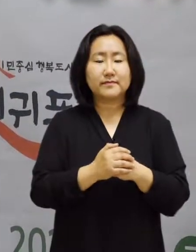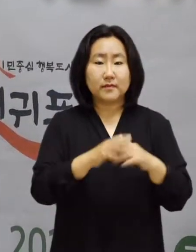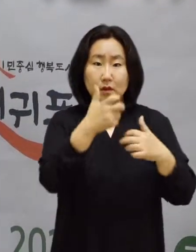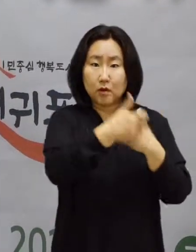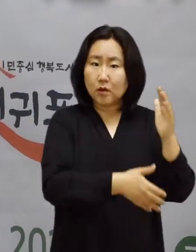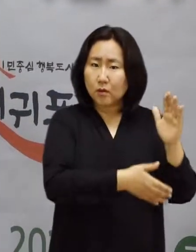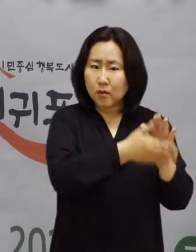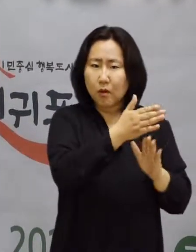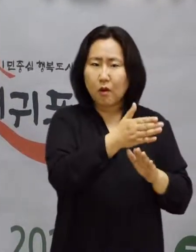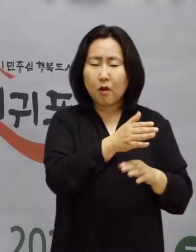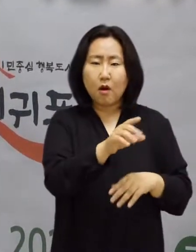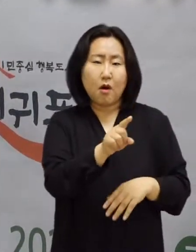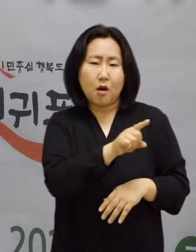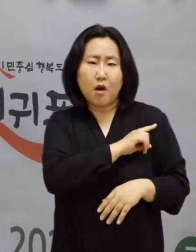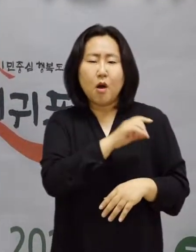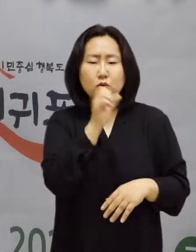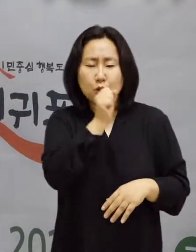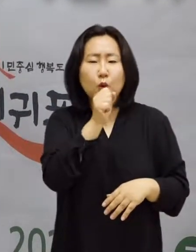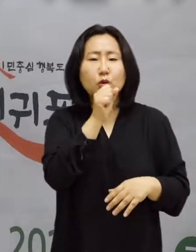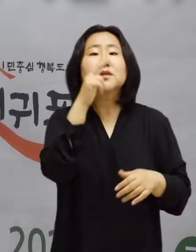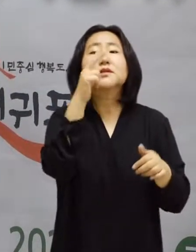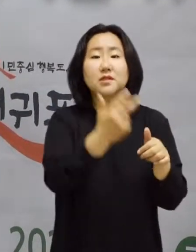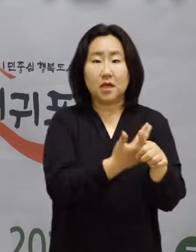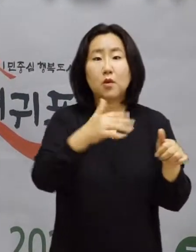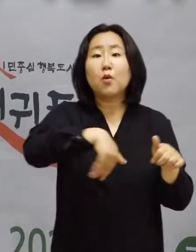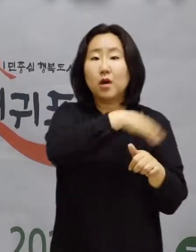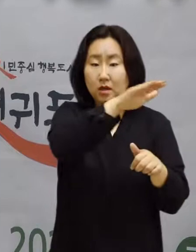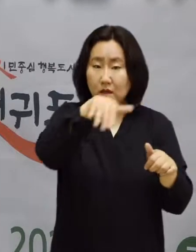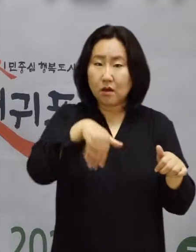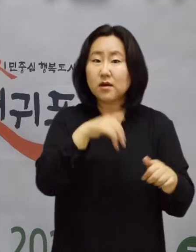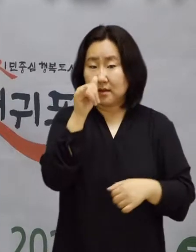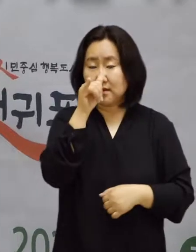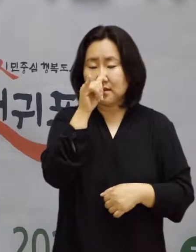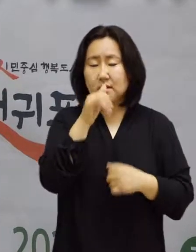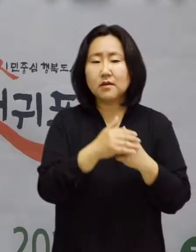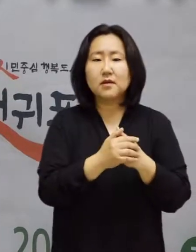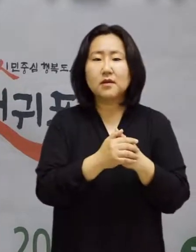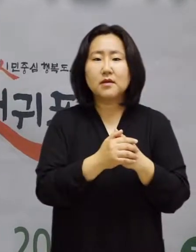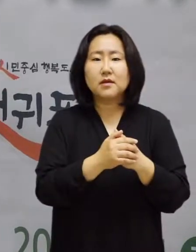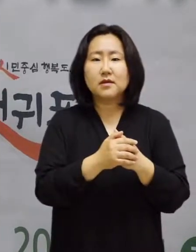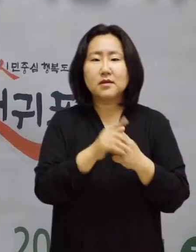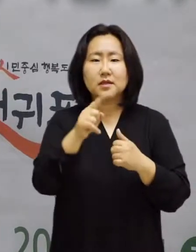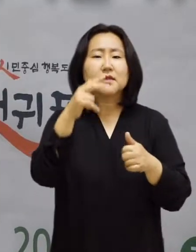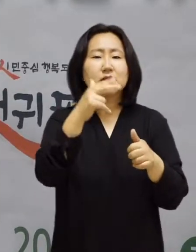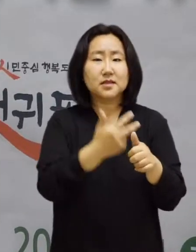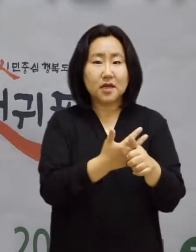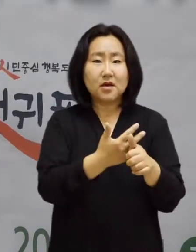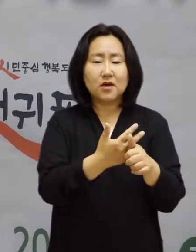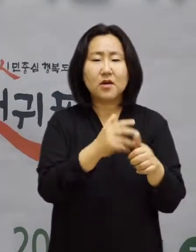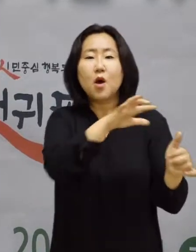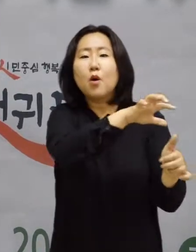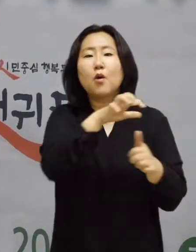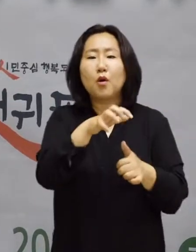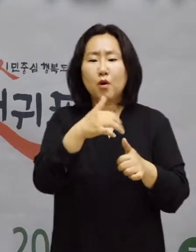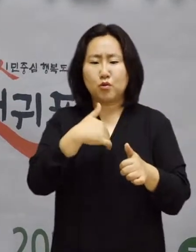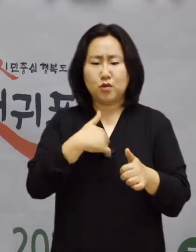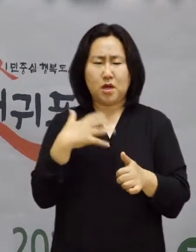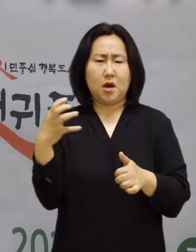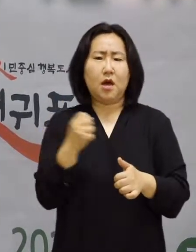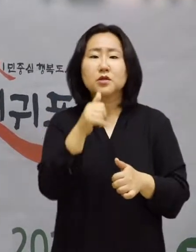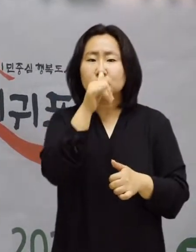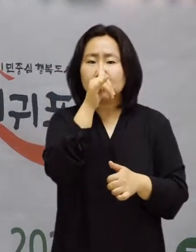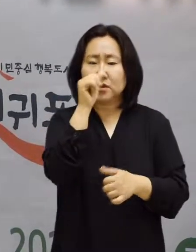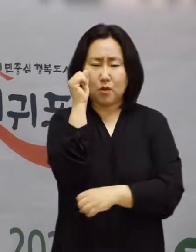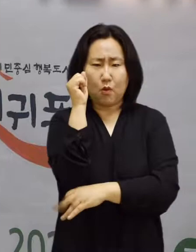서귀포시는 굉장히 자연의 천혜적인 그런 요소를 갖고 있는데 이 자연 환경을 이용해서 우리가 본래 갖고